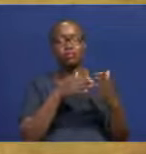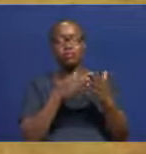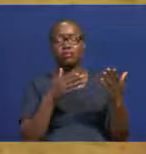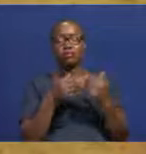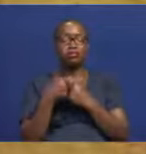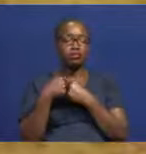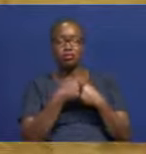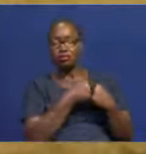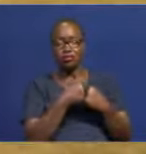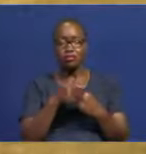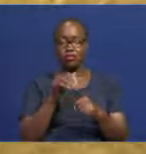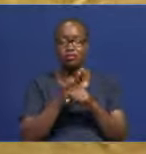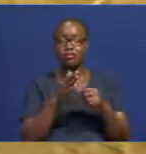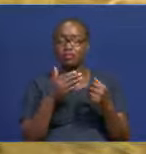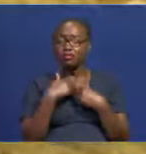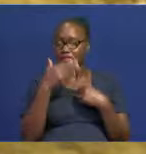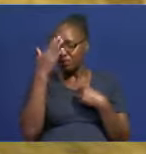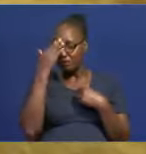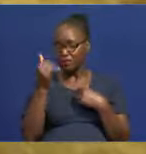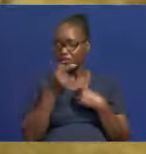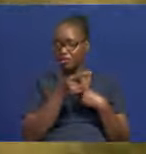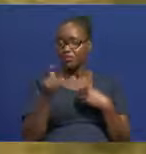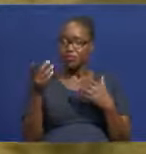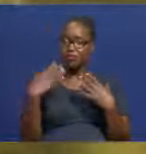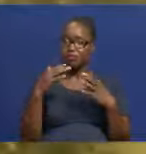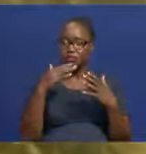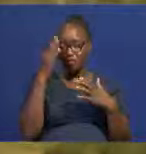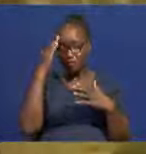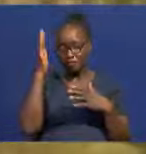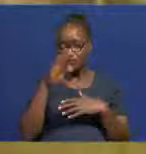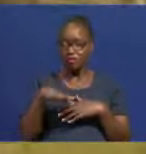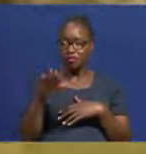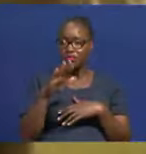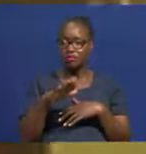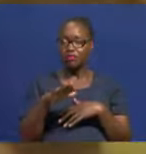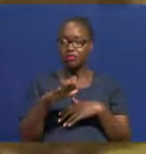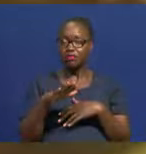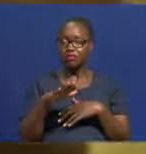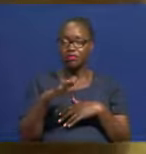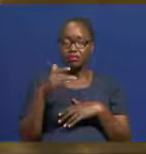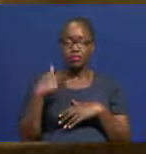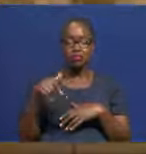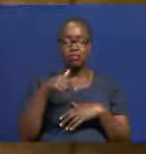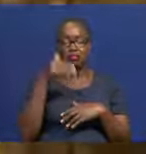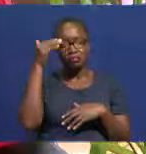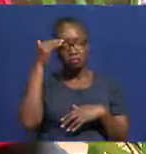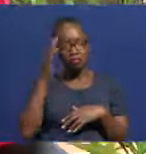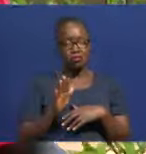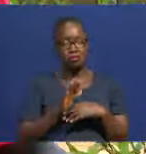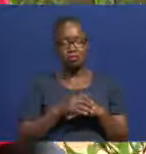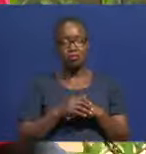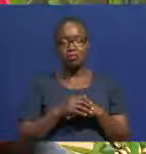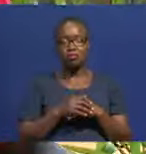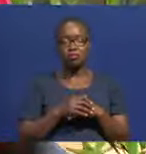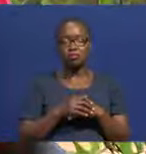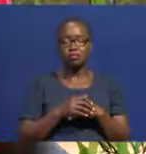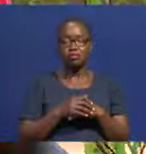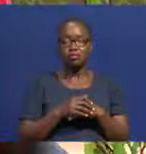na changamoto, manake wale ni watu ambao wanajua zile sehemu, zile area, na sisi hatuzifahamu